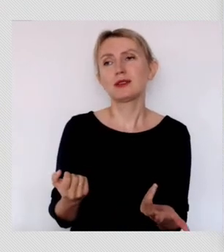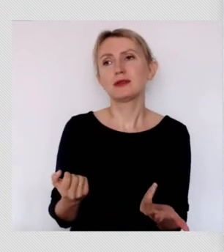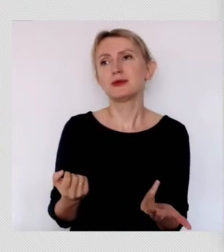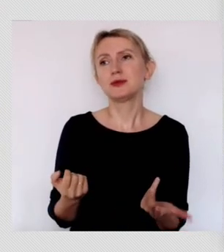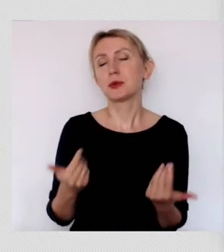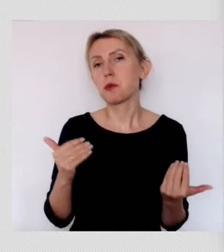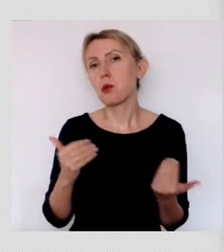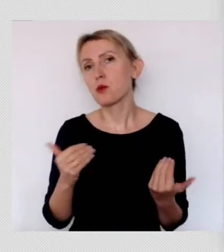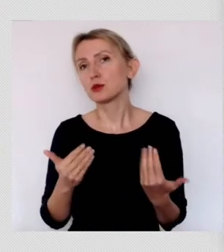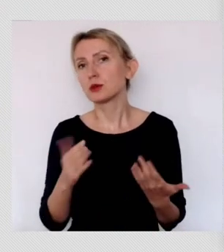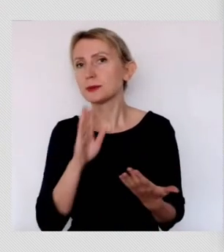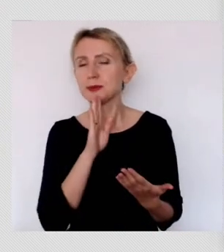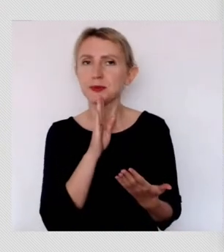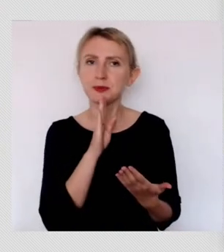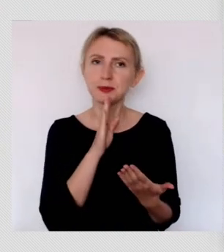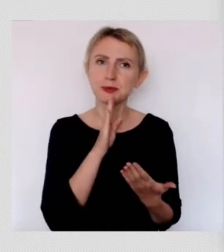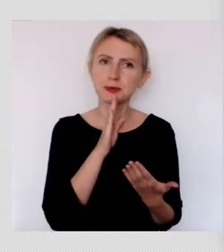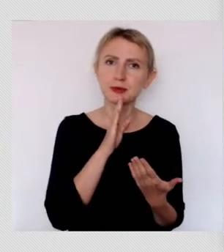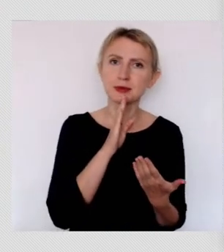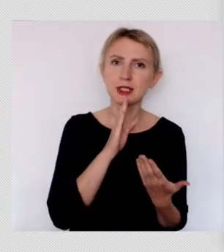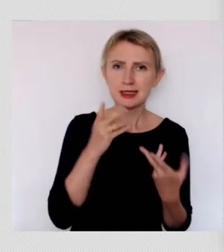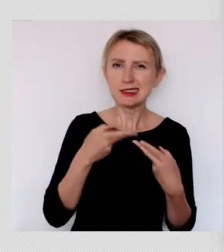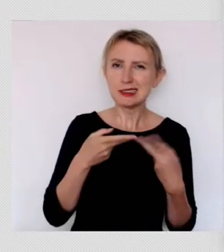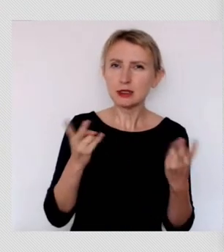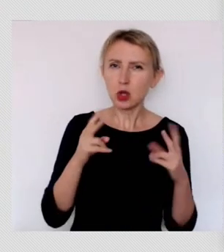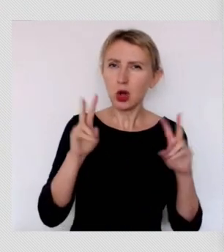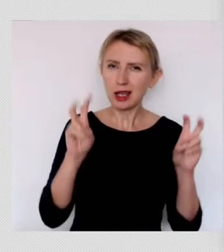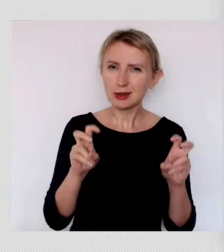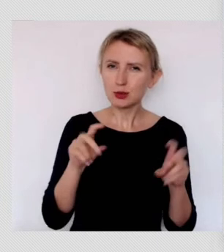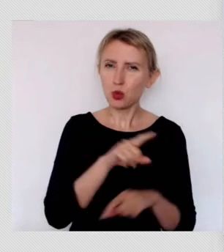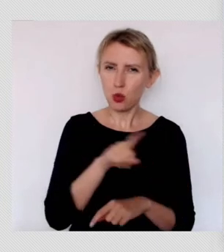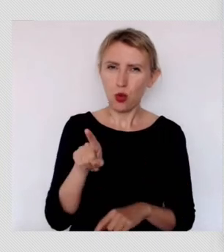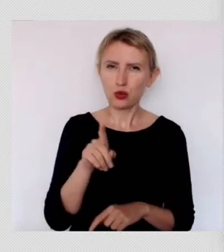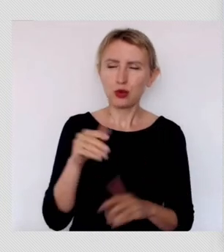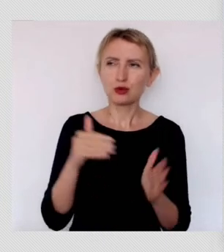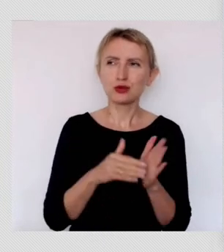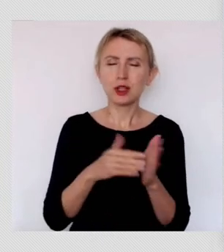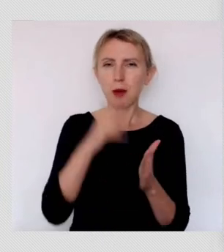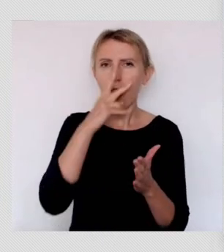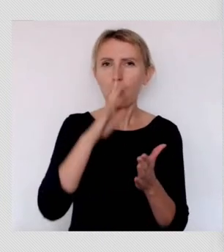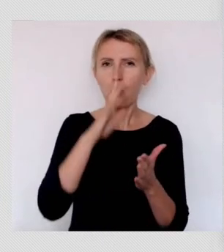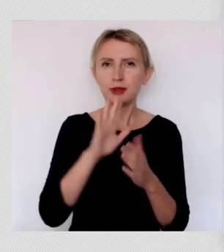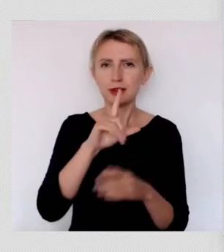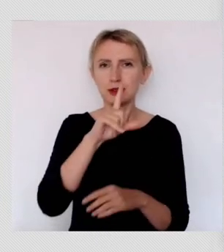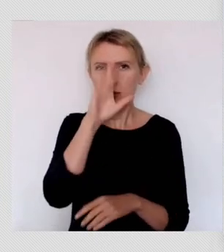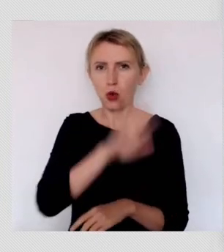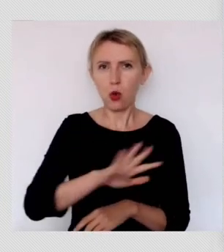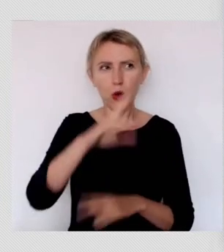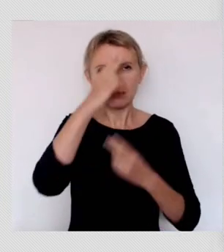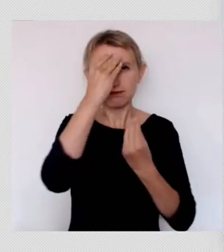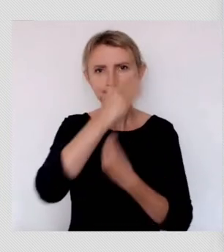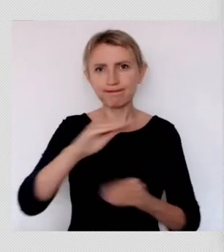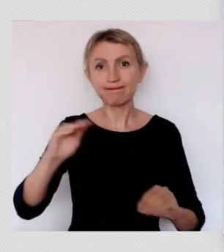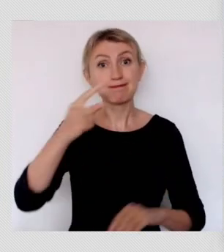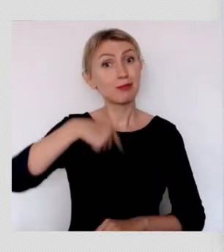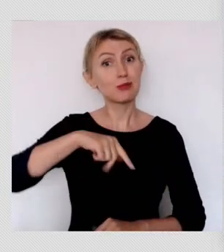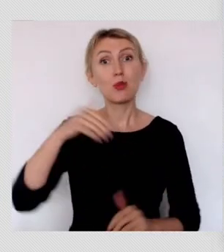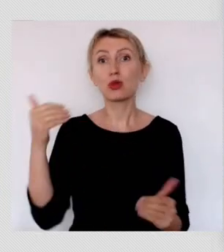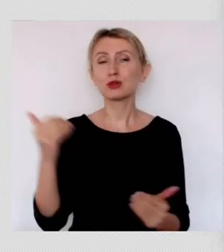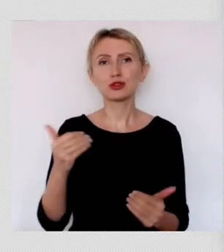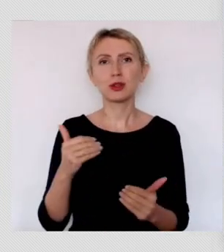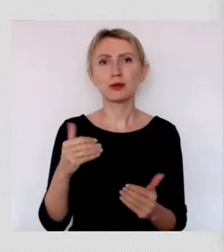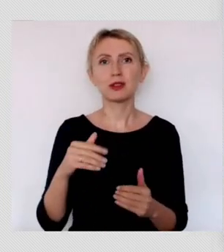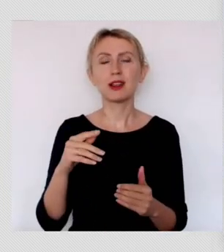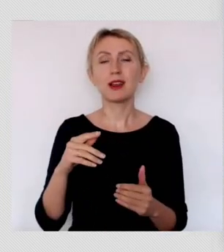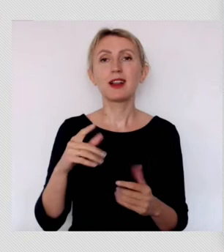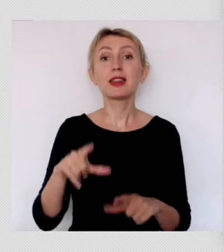takie nośne, ale naprawdę hasło, które należy opinii publicznej uzmysławiać, że możemy te wybory